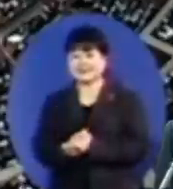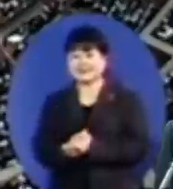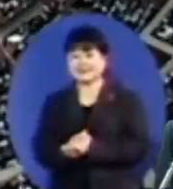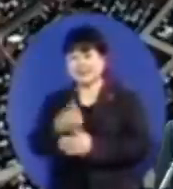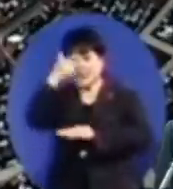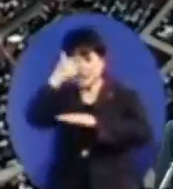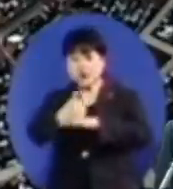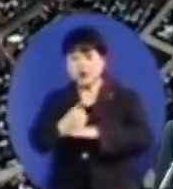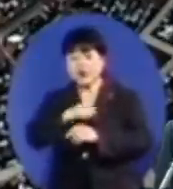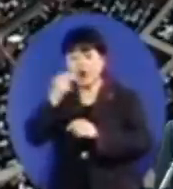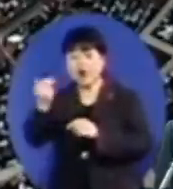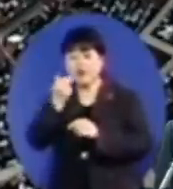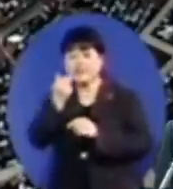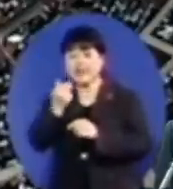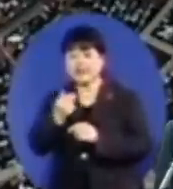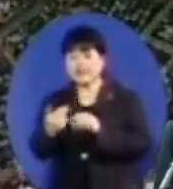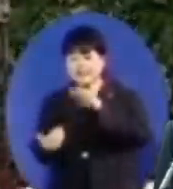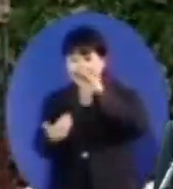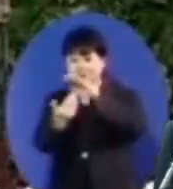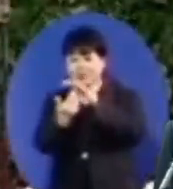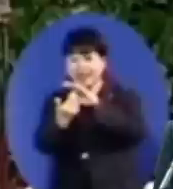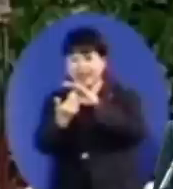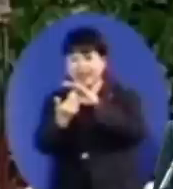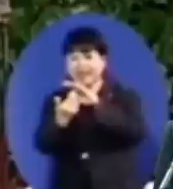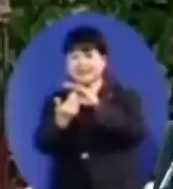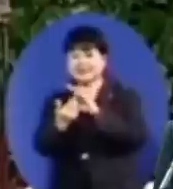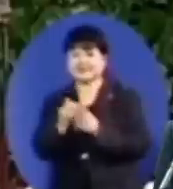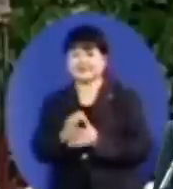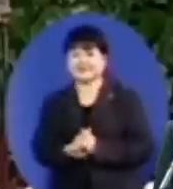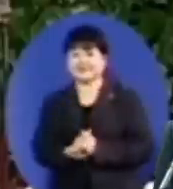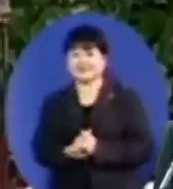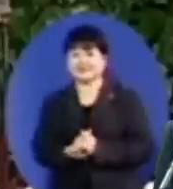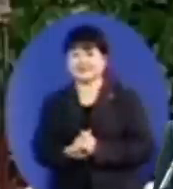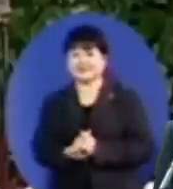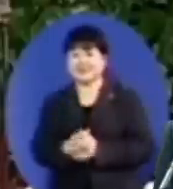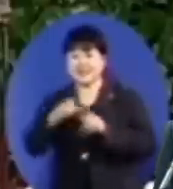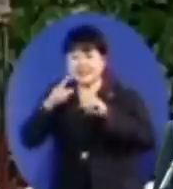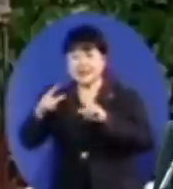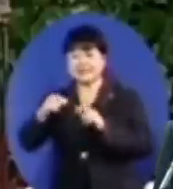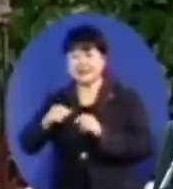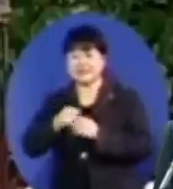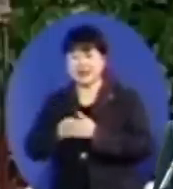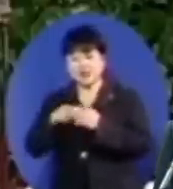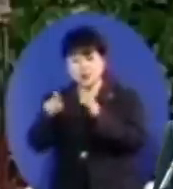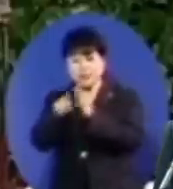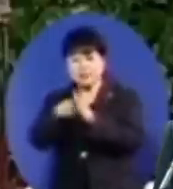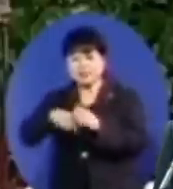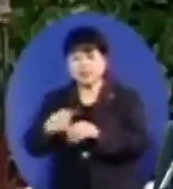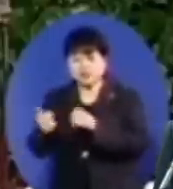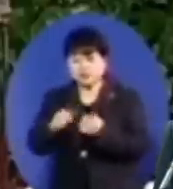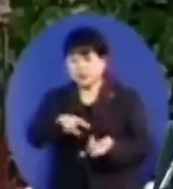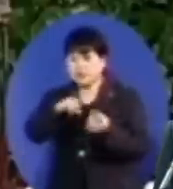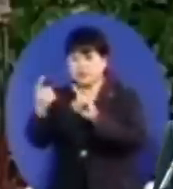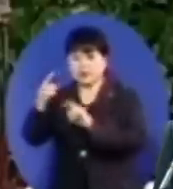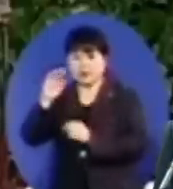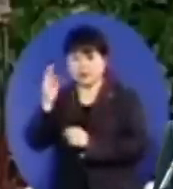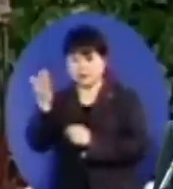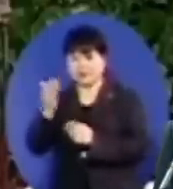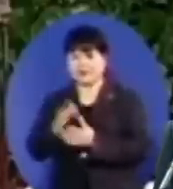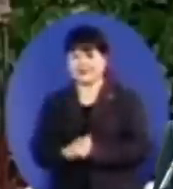결과 그 영생나원을 이룬다고 당대의 말을 하자면 자기가 직접 죽었다가 살아나야 되는